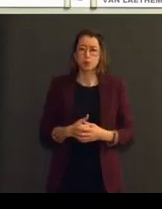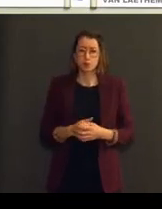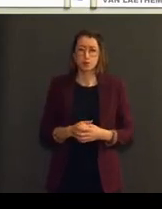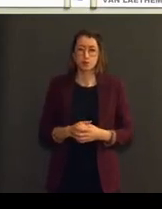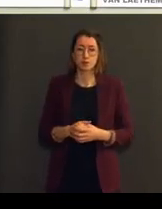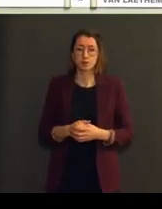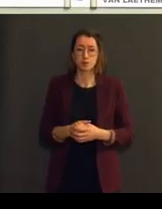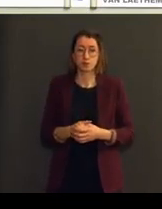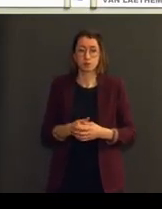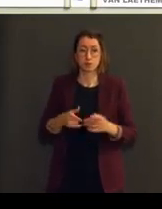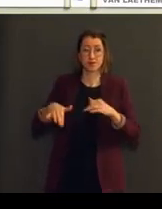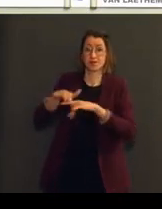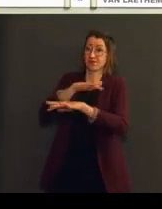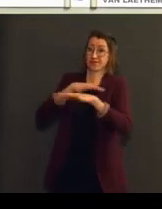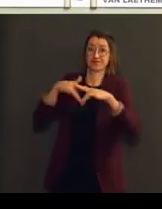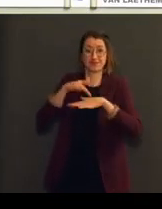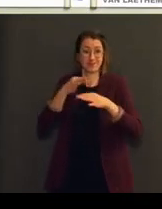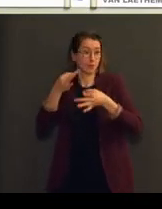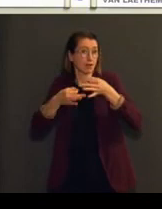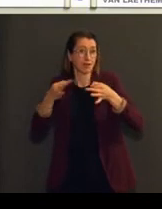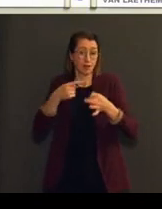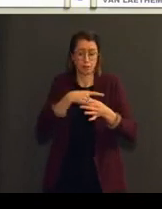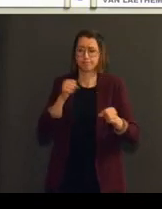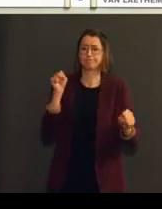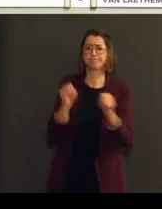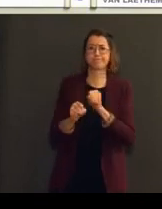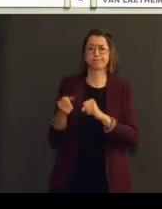et je pense qu'il faut vraiment se souvenir de ça en première intention. Merci.